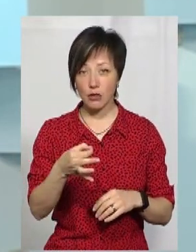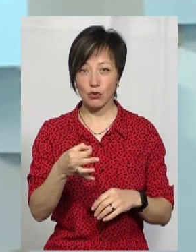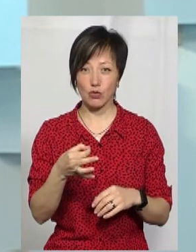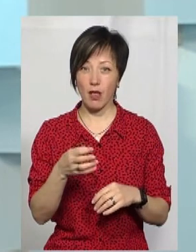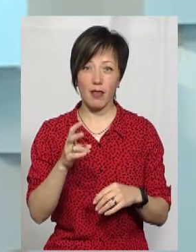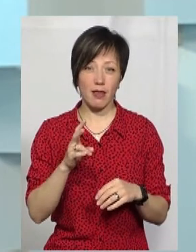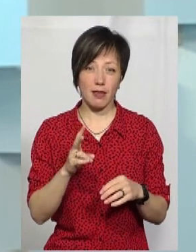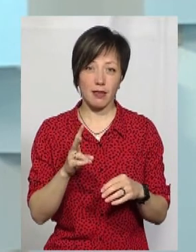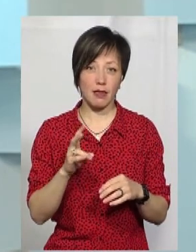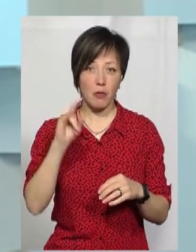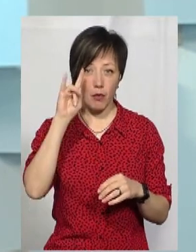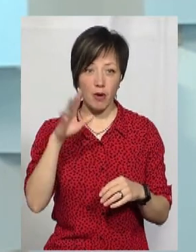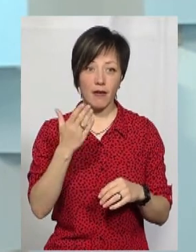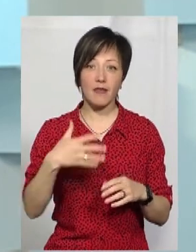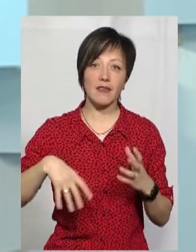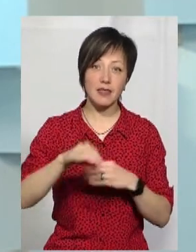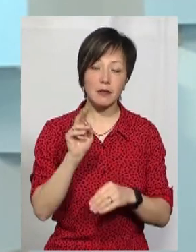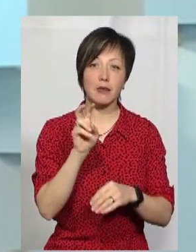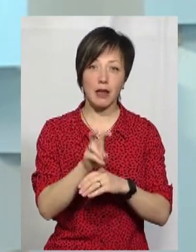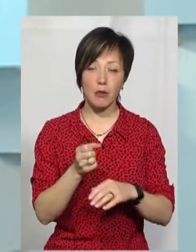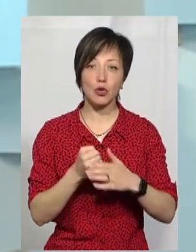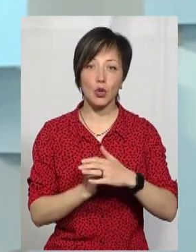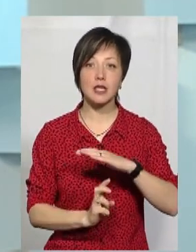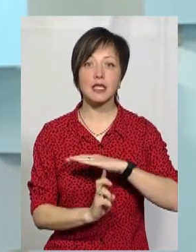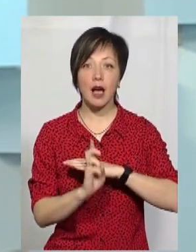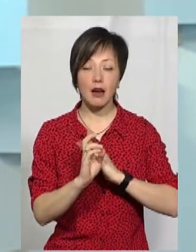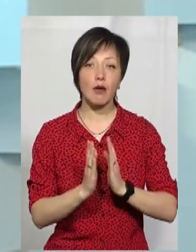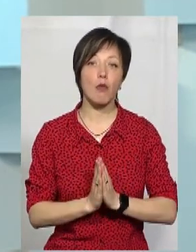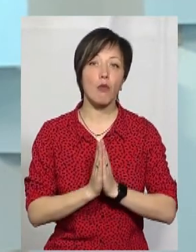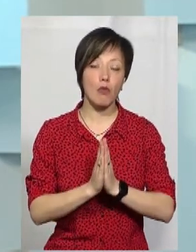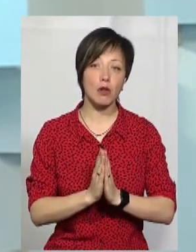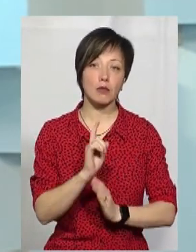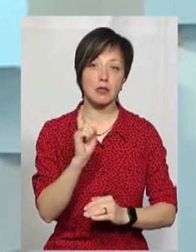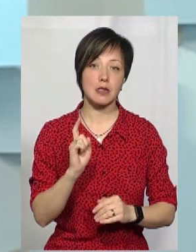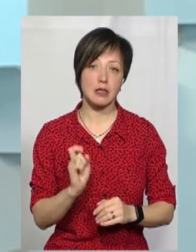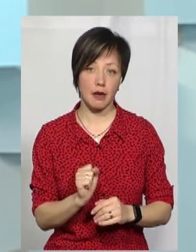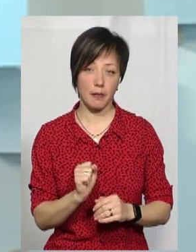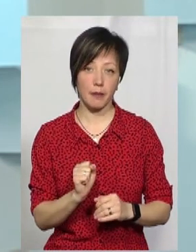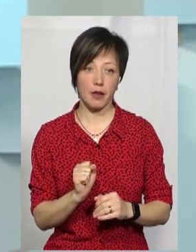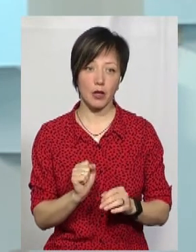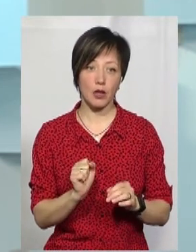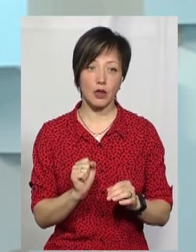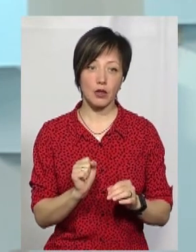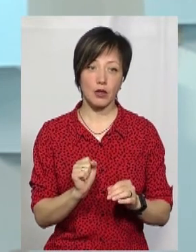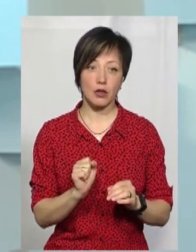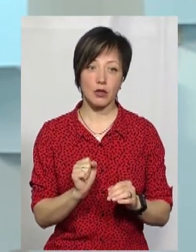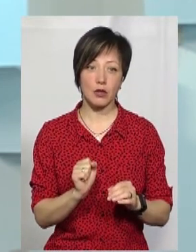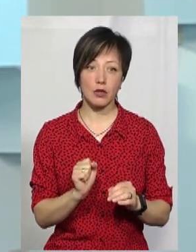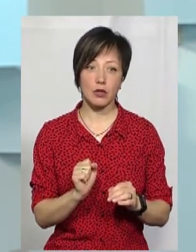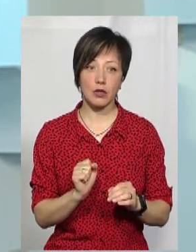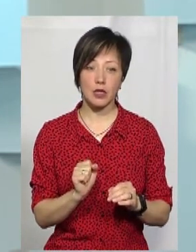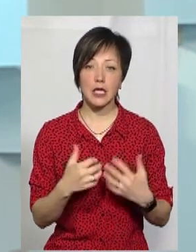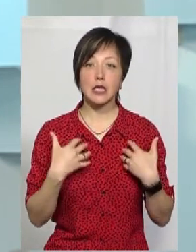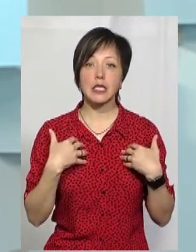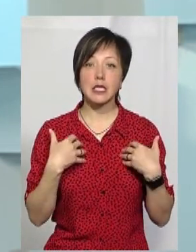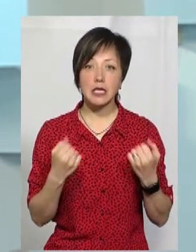але ви підете, ми всі підемо до церкви, ми помолимося за чудове виділення